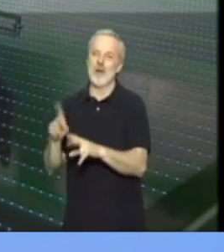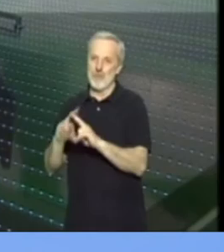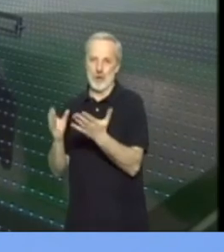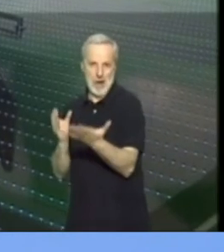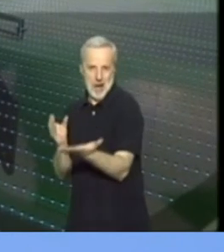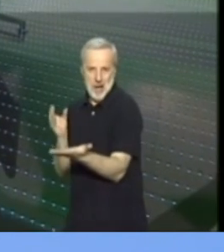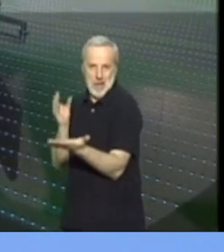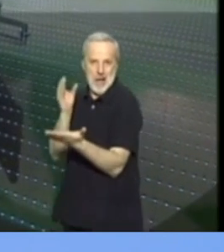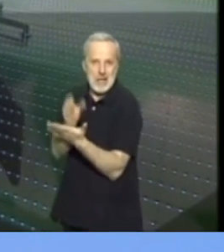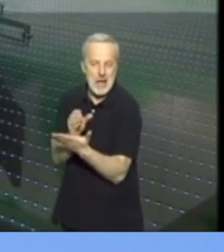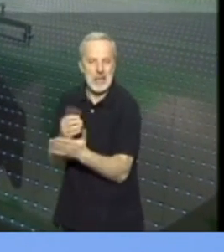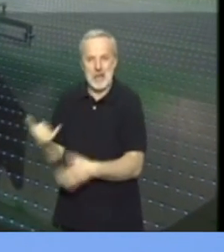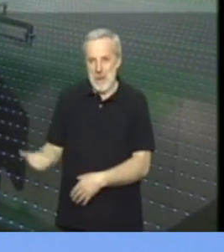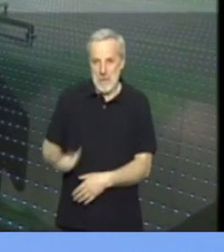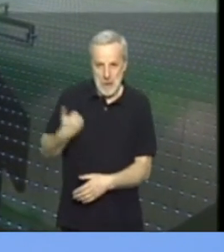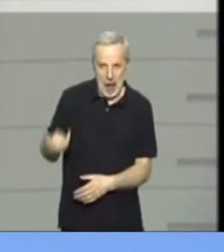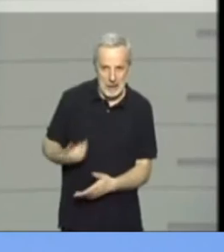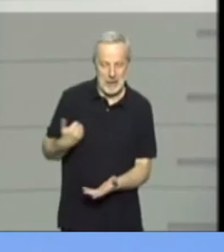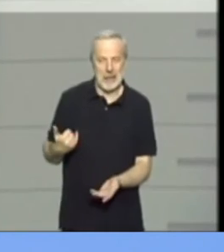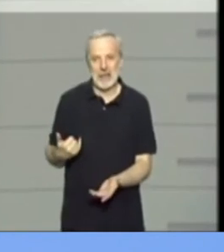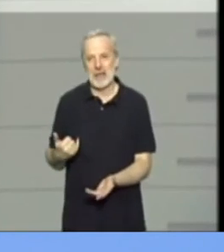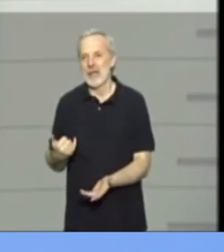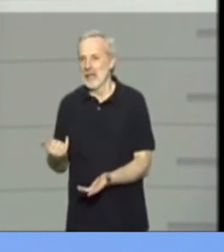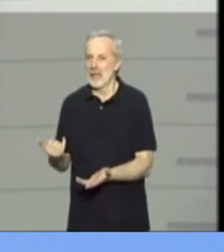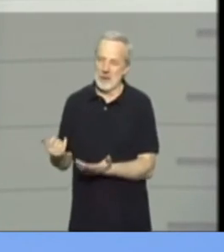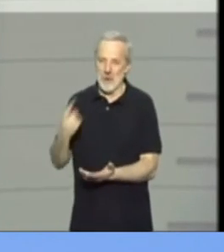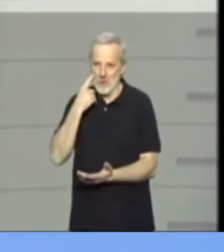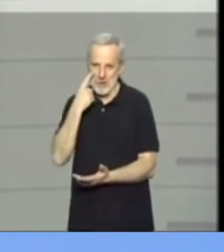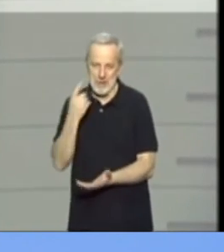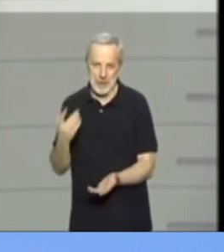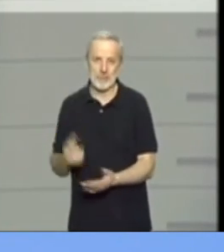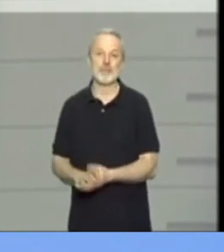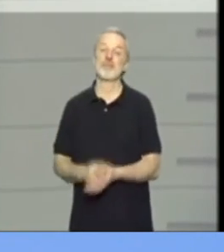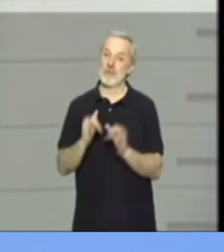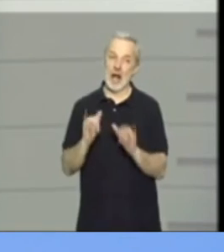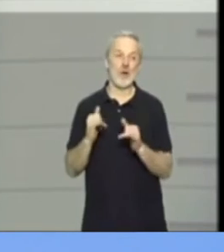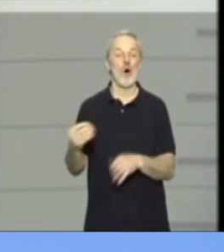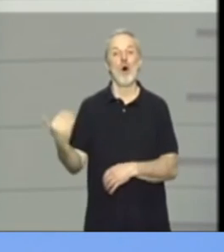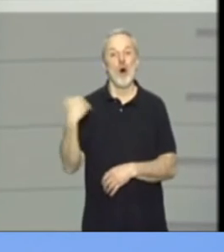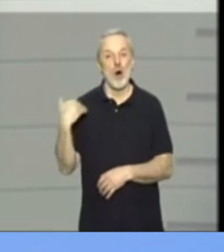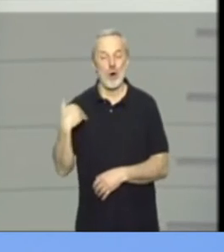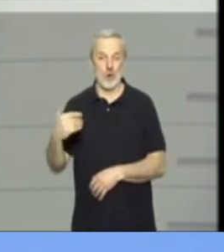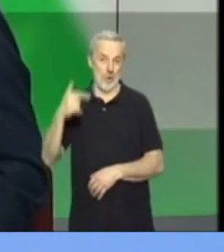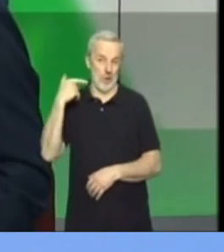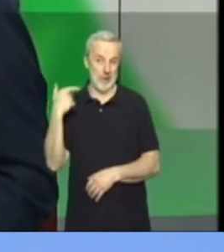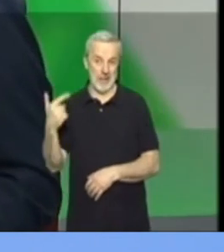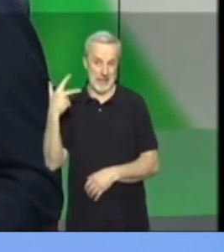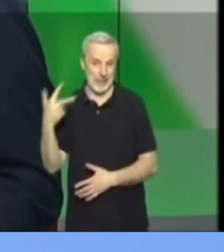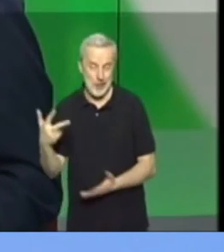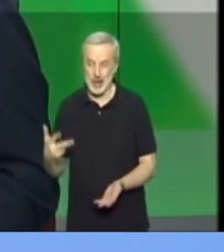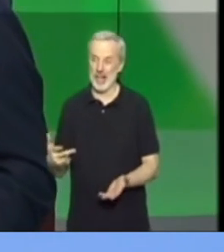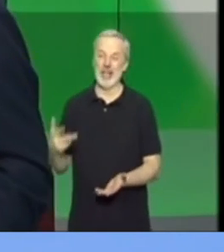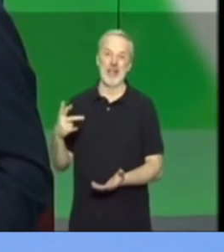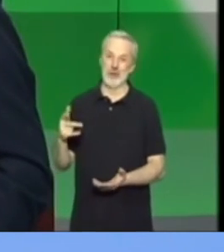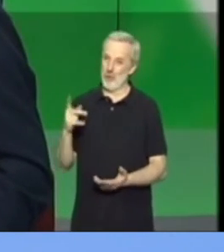to skoro jezdci, kteří jsou v těch... No, ta doba je ideální, ta doba ideální ukázat se... Já myslím, že už jsou